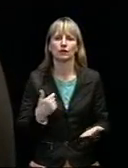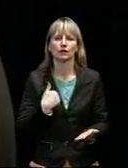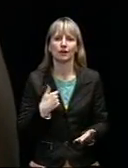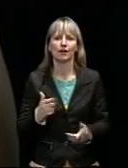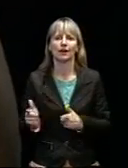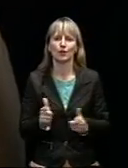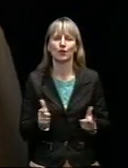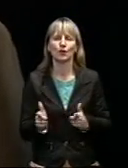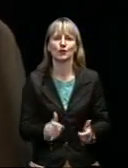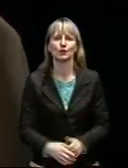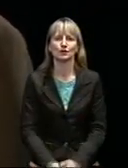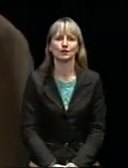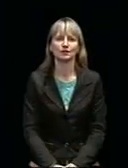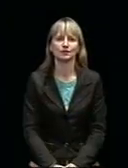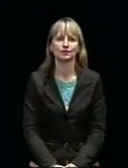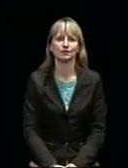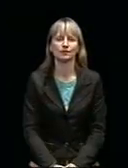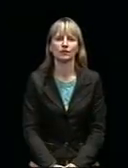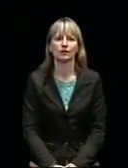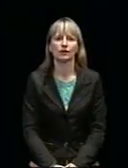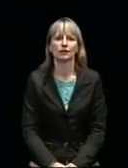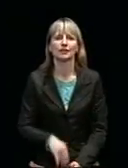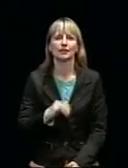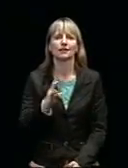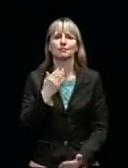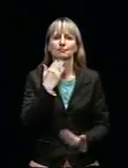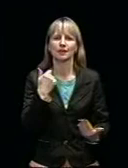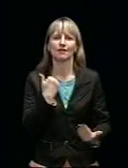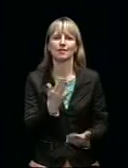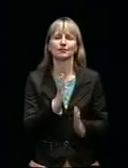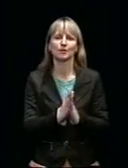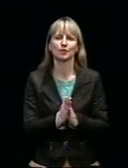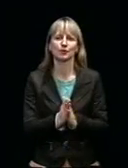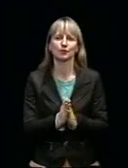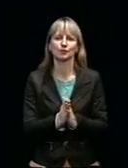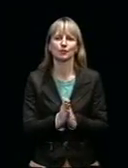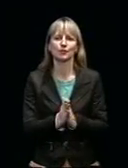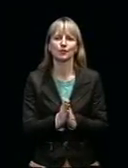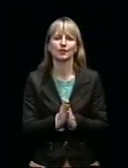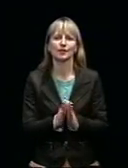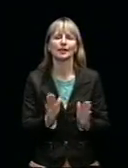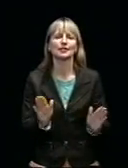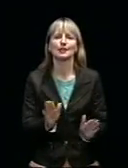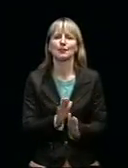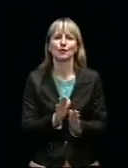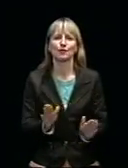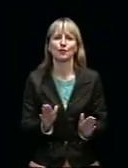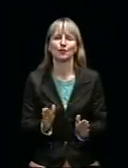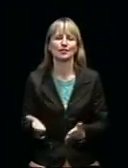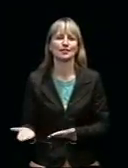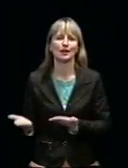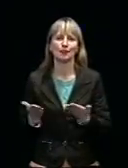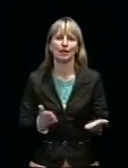готовлюсь. Ну и наостанок я вас попрошу зараз співоче так вокально